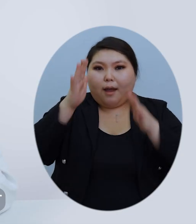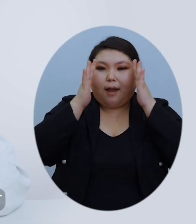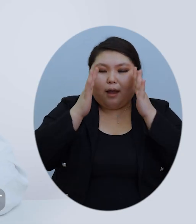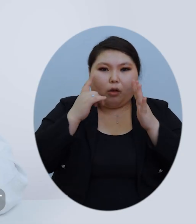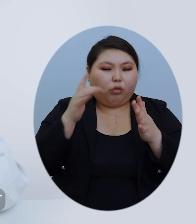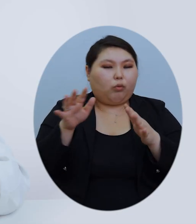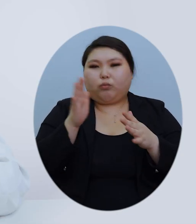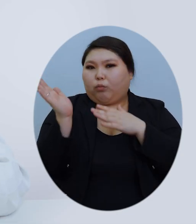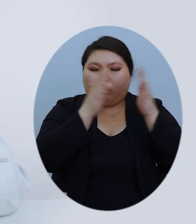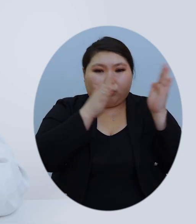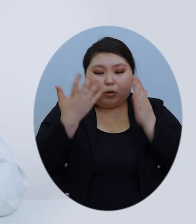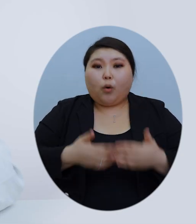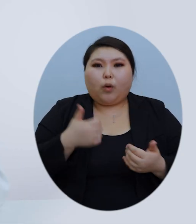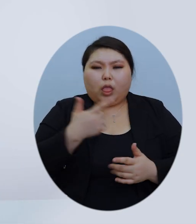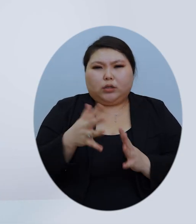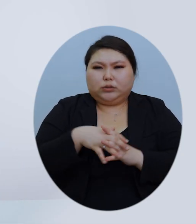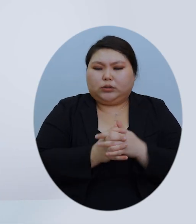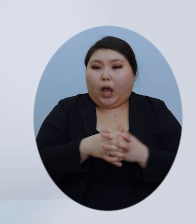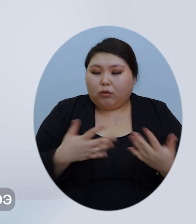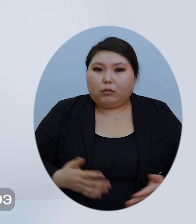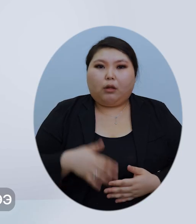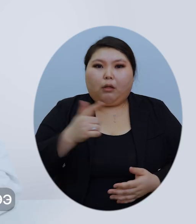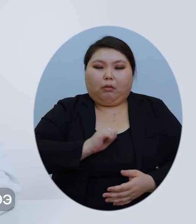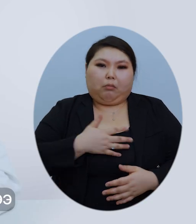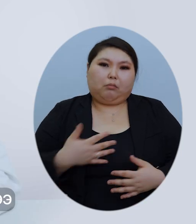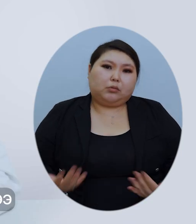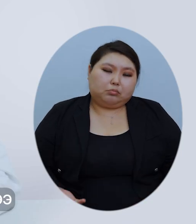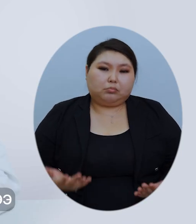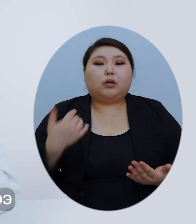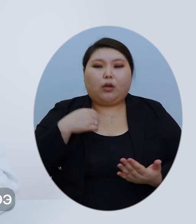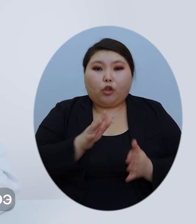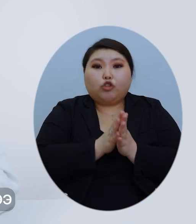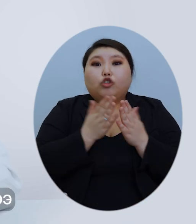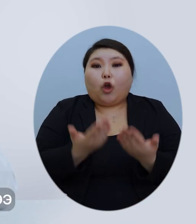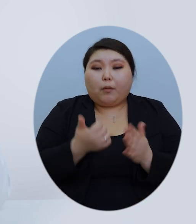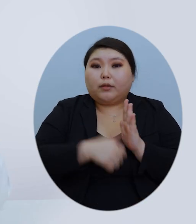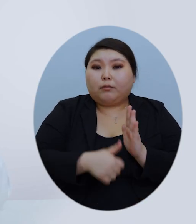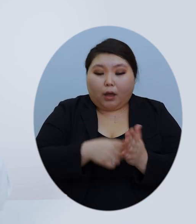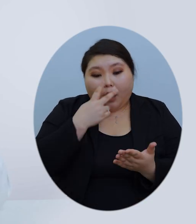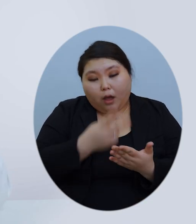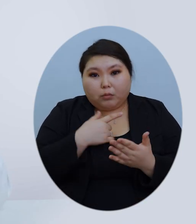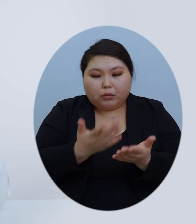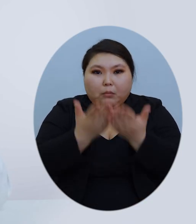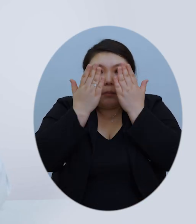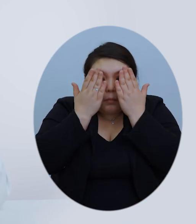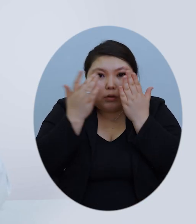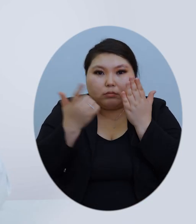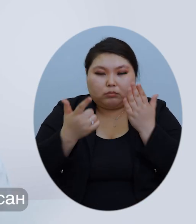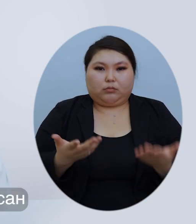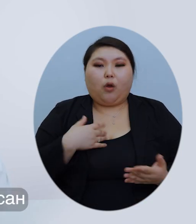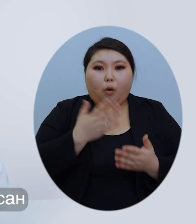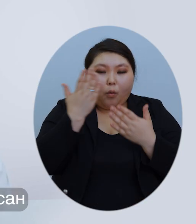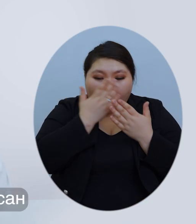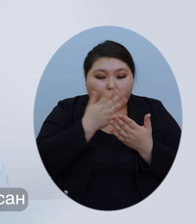байх, хүүхэд хит сахилгагүй эсвэл хит идэвхгүй байх, номоо болон дэвтрээ харахтаа нүүрэндээ тулгаж харах, уншиж байгаа